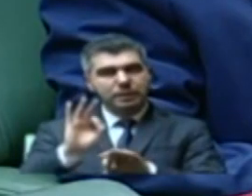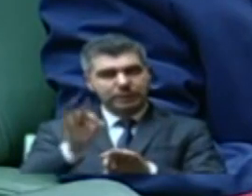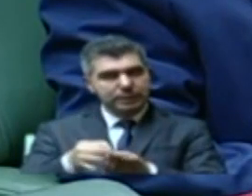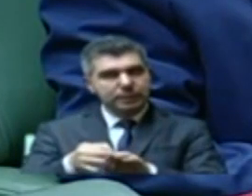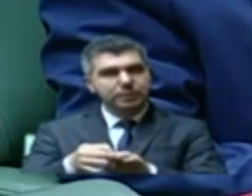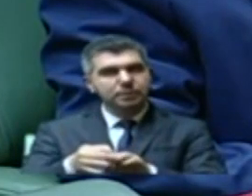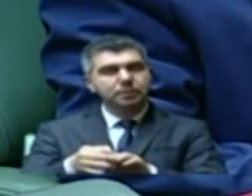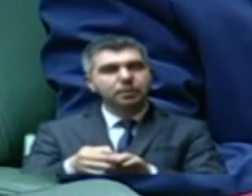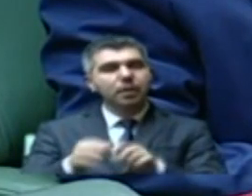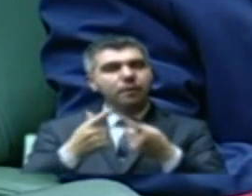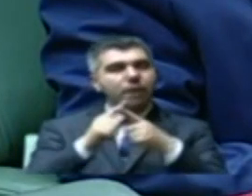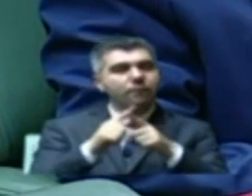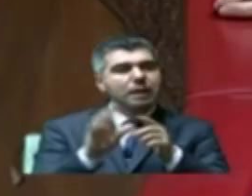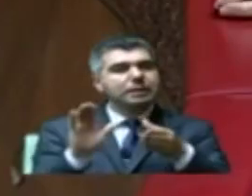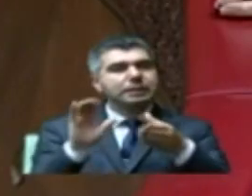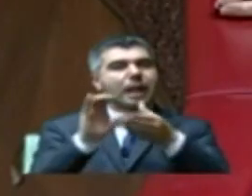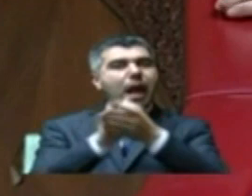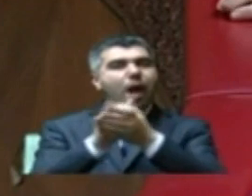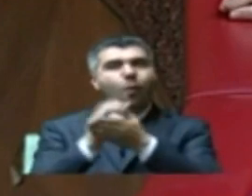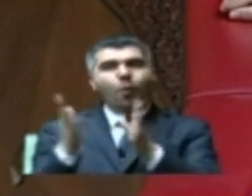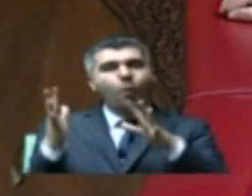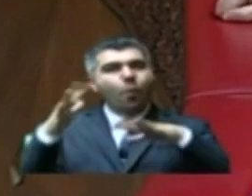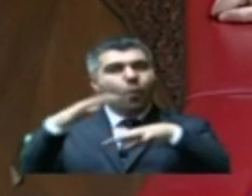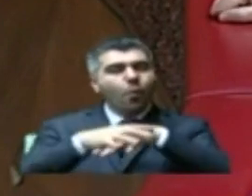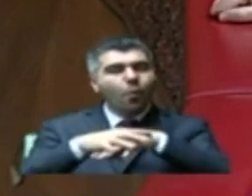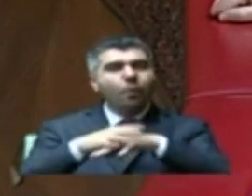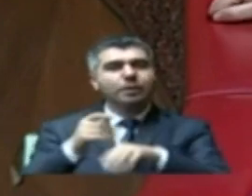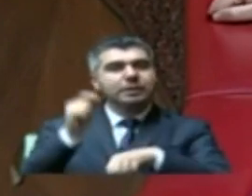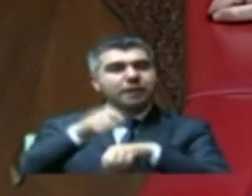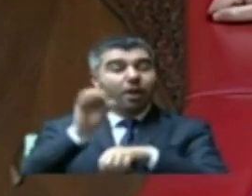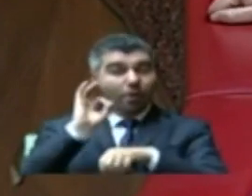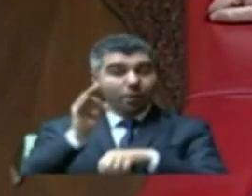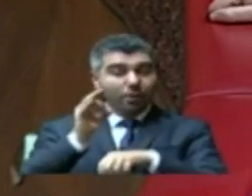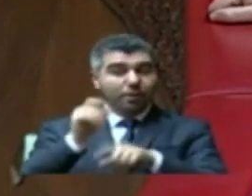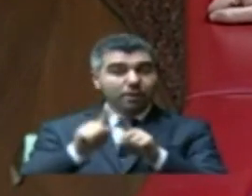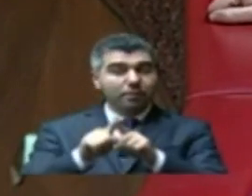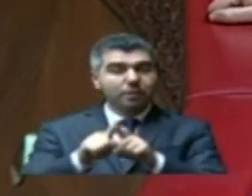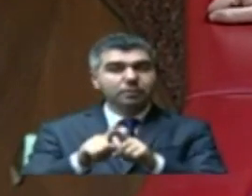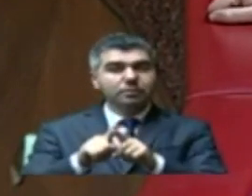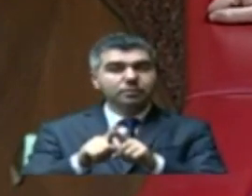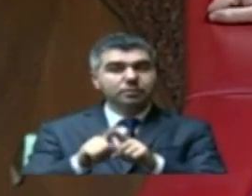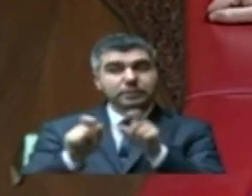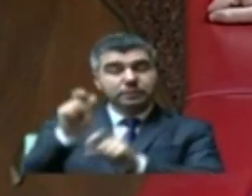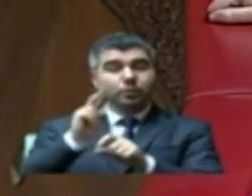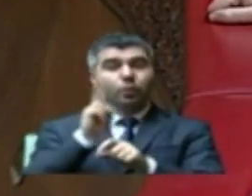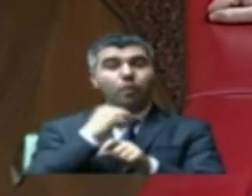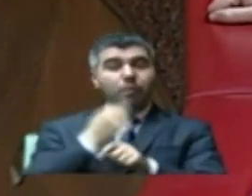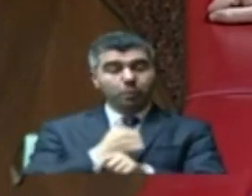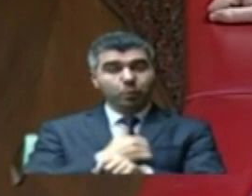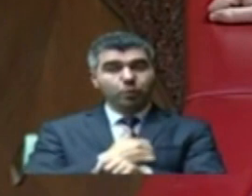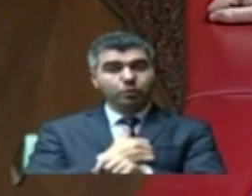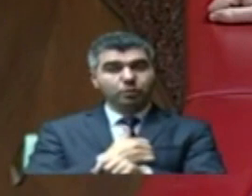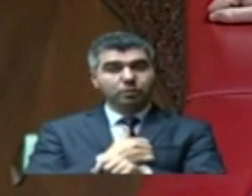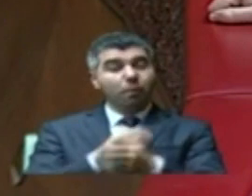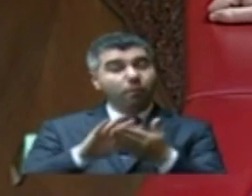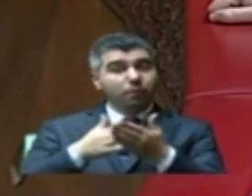كافيه، ولكن بفضل تعاون كافه الشركاء، لان قطاع الصناعه التقليديه هذا ماشي قطاع كيقوم به السلطه الحكوميه الوصيه لوحدها،